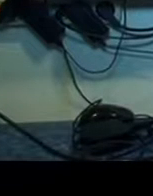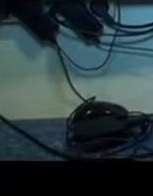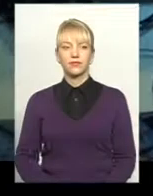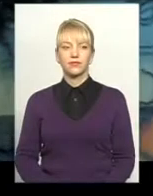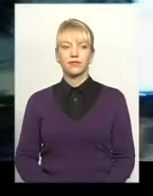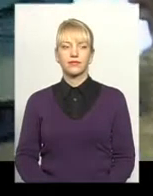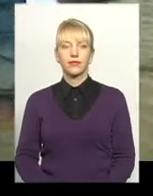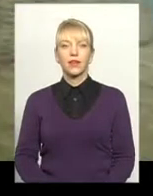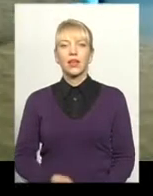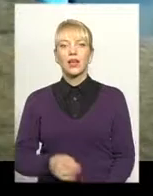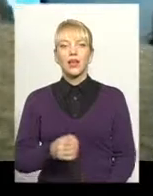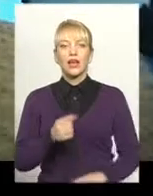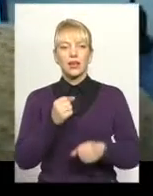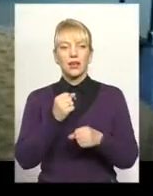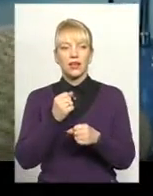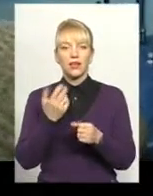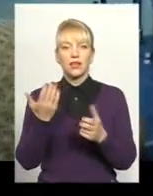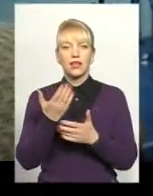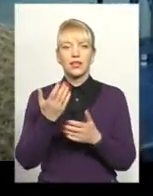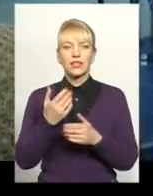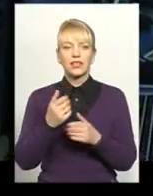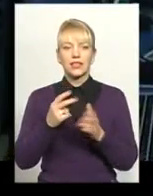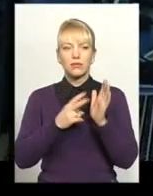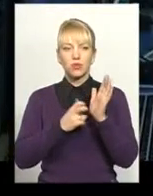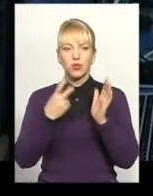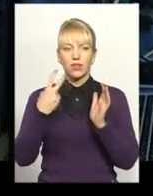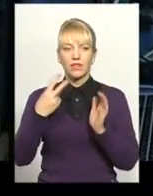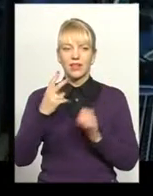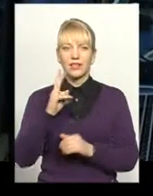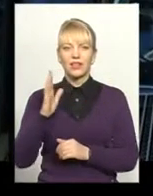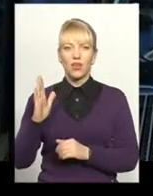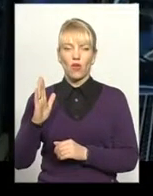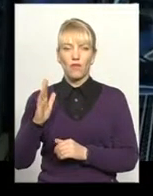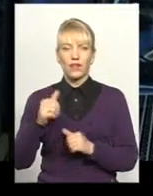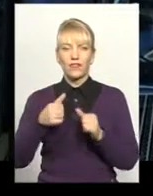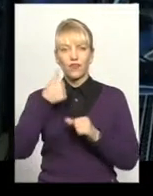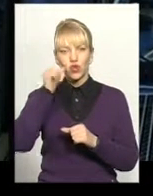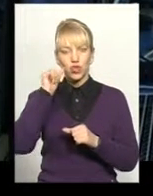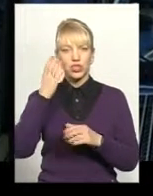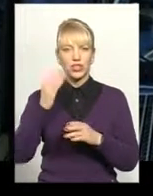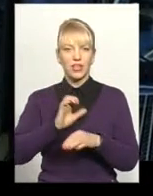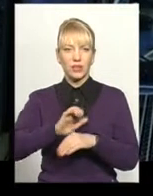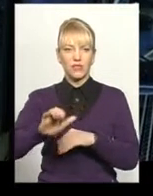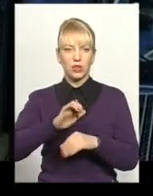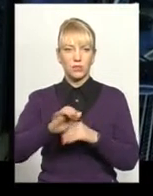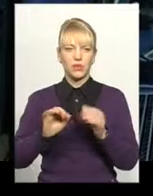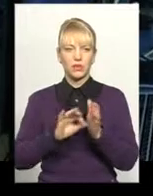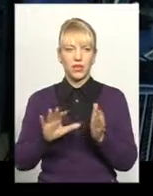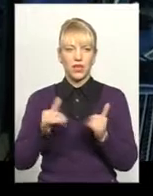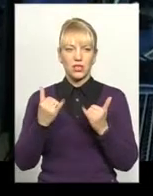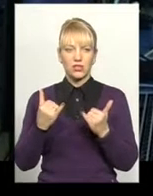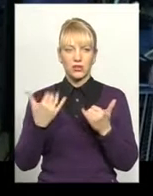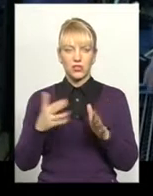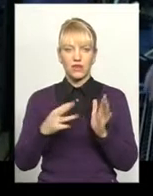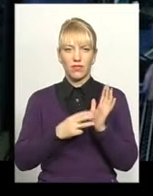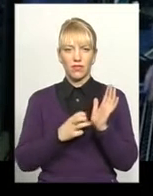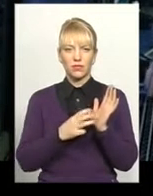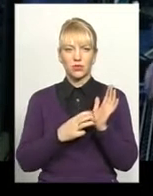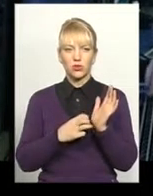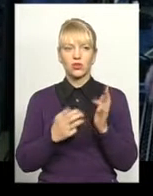Виробіток за вчорашній день, Саш, який? 720 кВт. А сьогодні десь буде в районі 800, так?